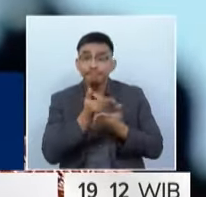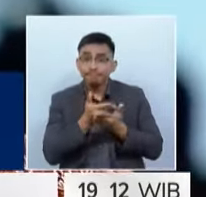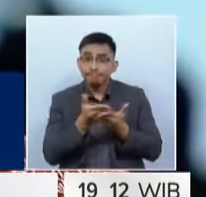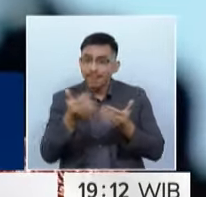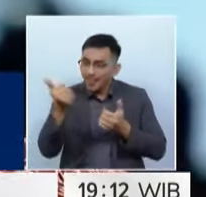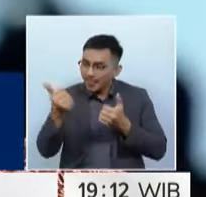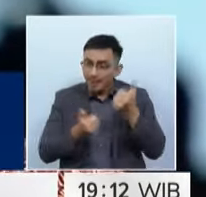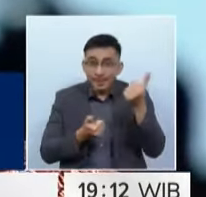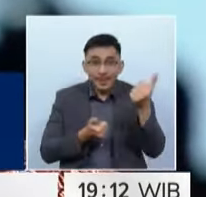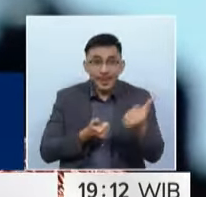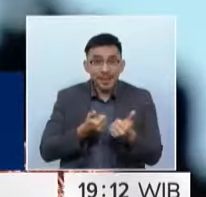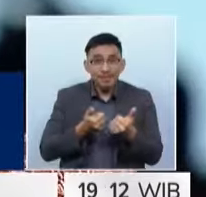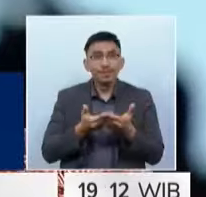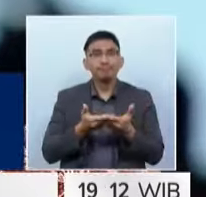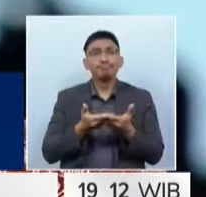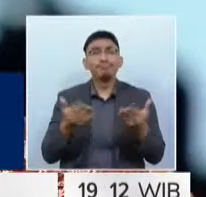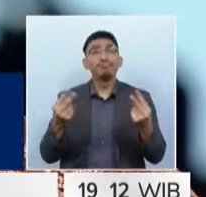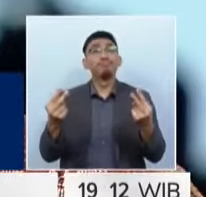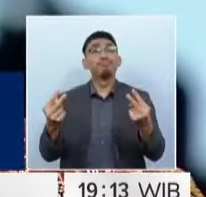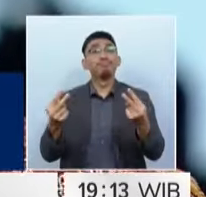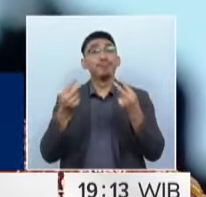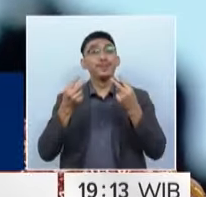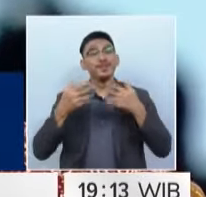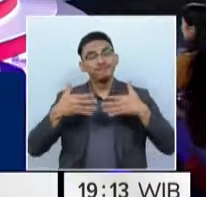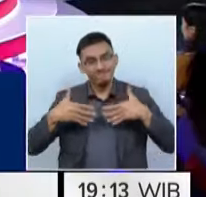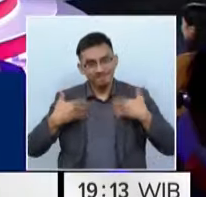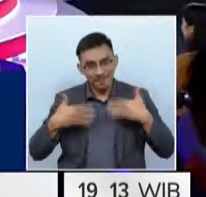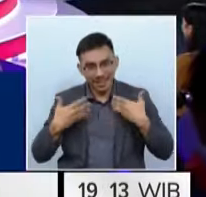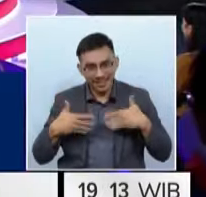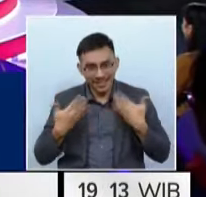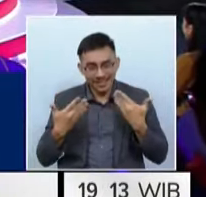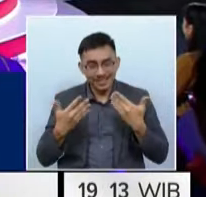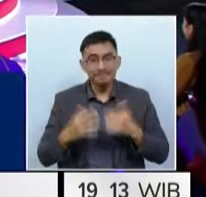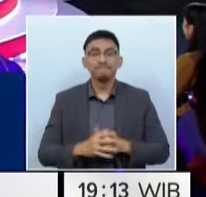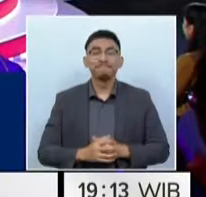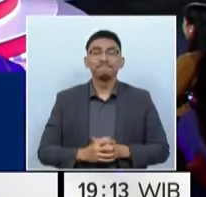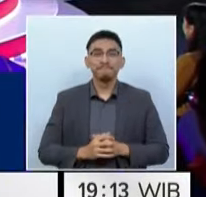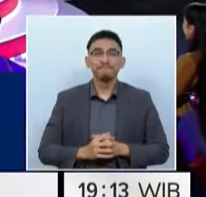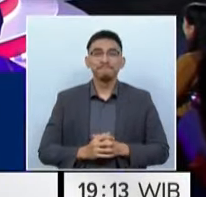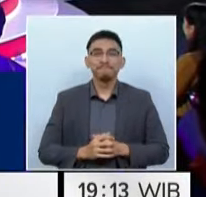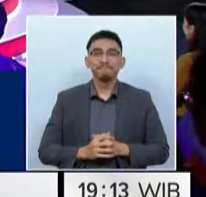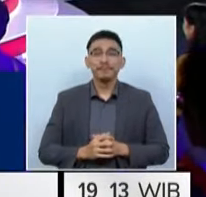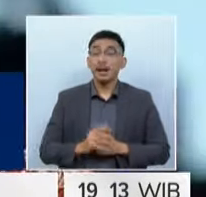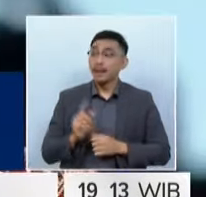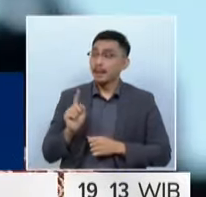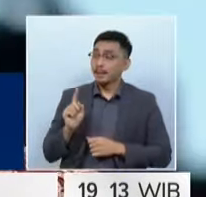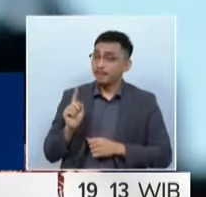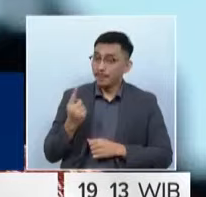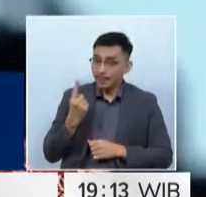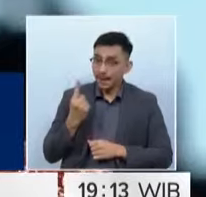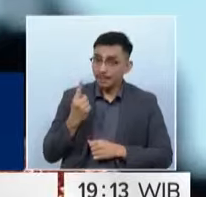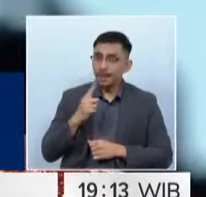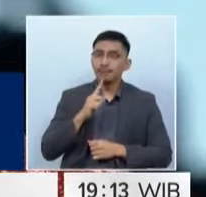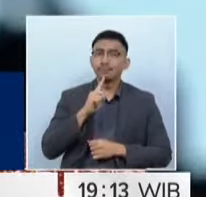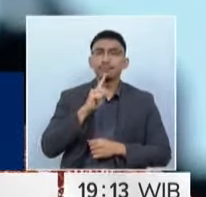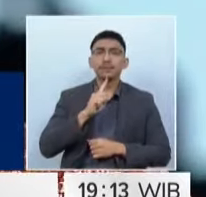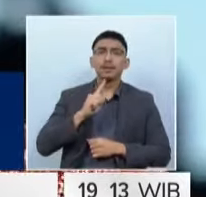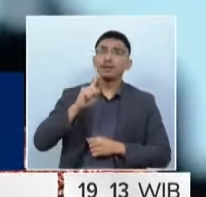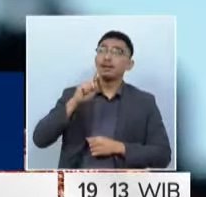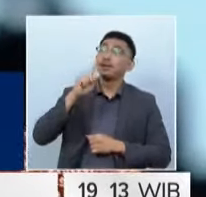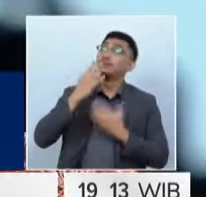dan pemirsa yang berbahagia pertama-tama marilah kita memanjatkan puji syukur ke hadadirat Allah subhanahu wa